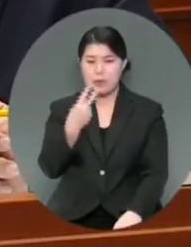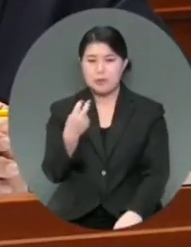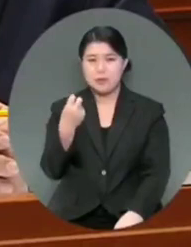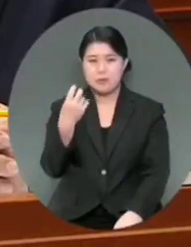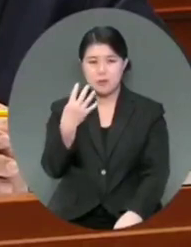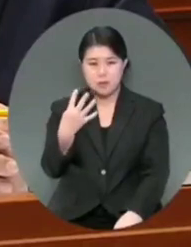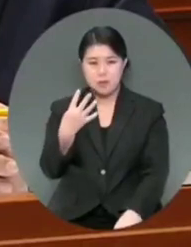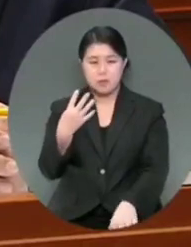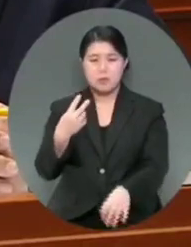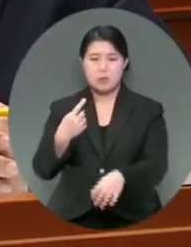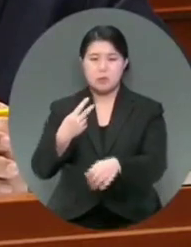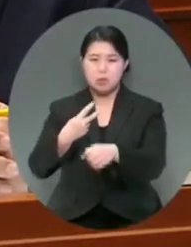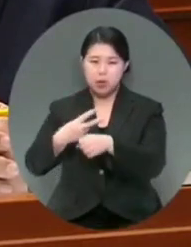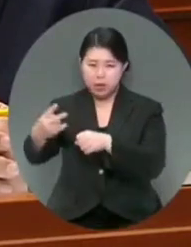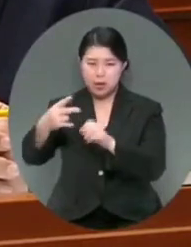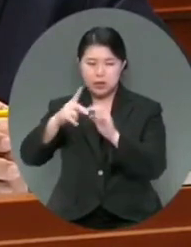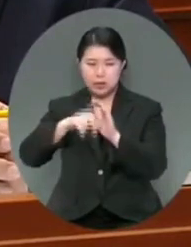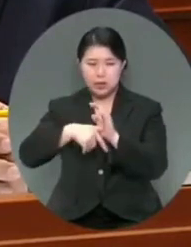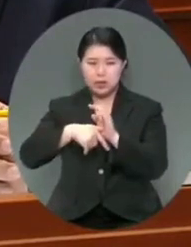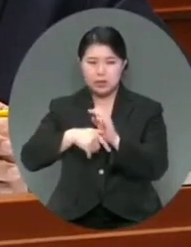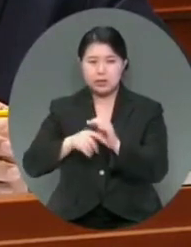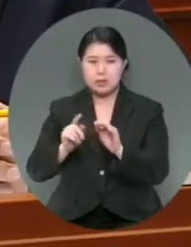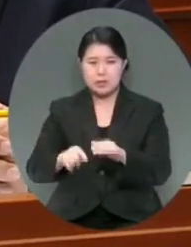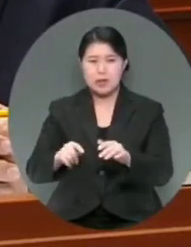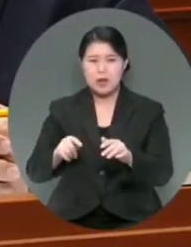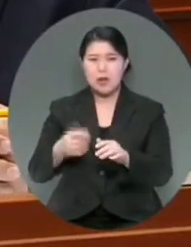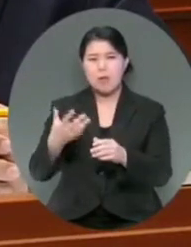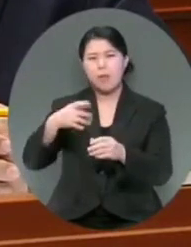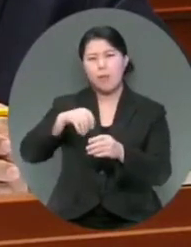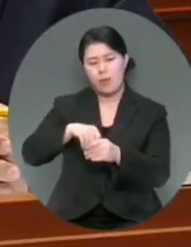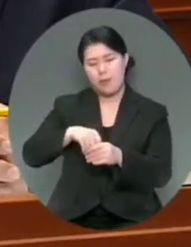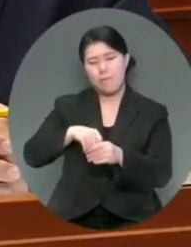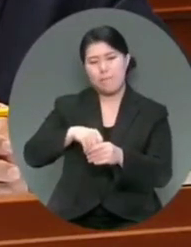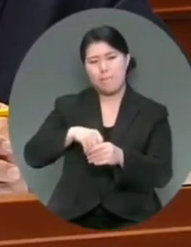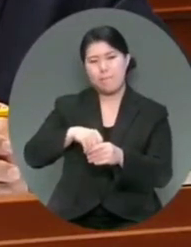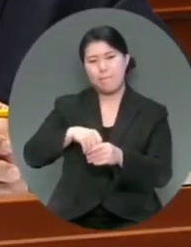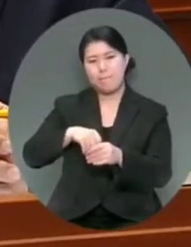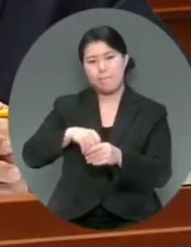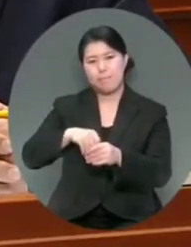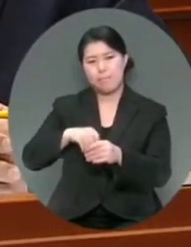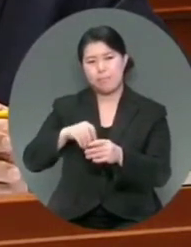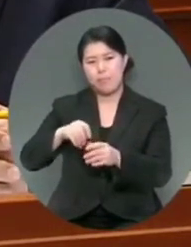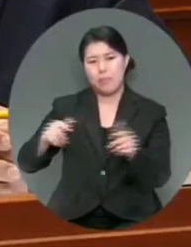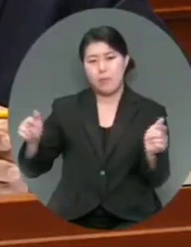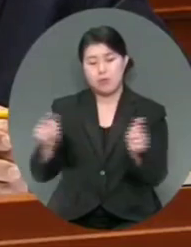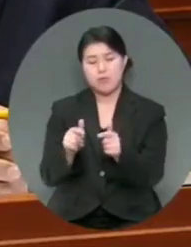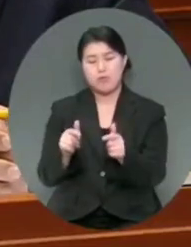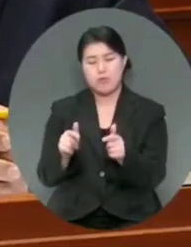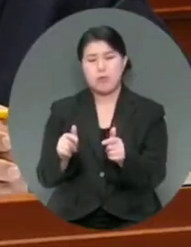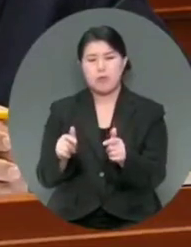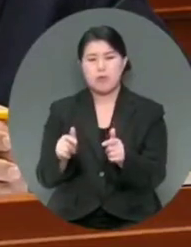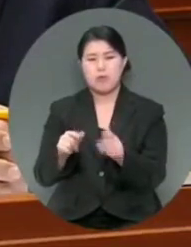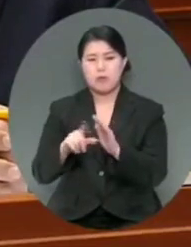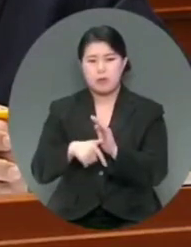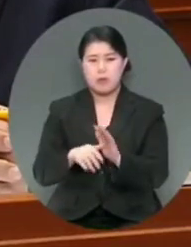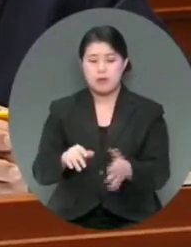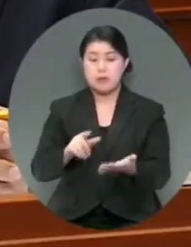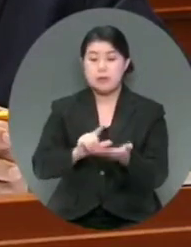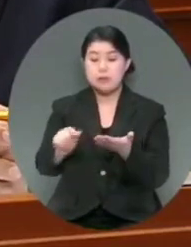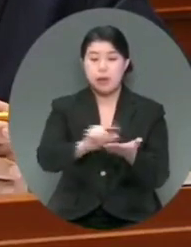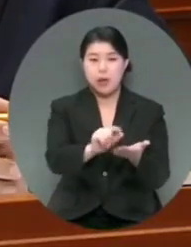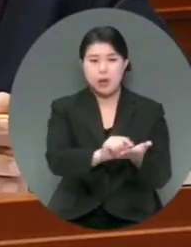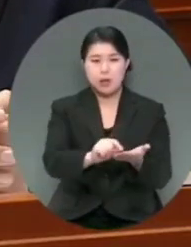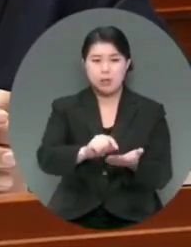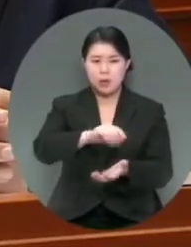2024년과 차차년도 예산에 이 감정산분을 반영해서 감액하면 그리고 지자체로 하여금